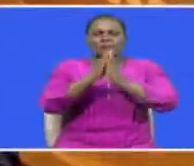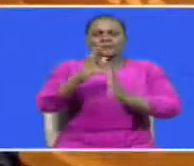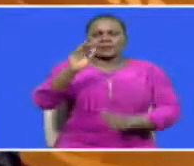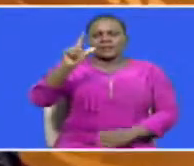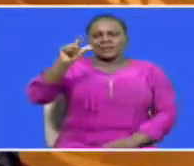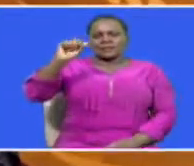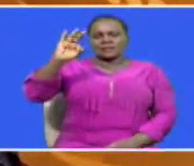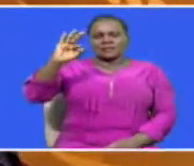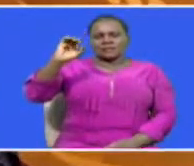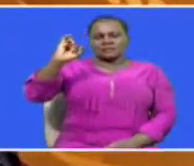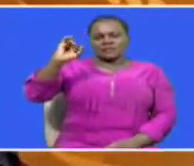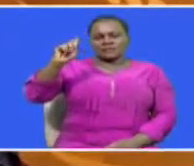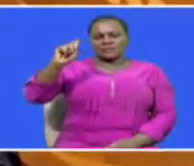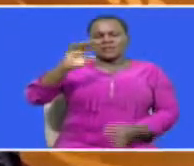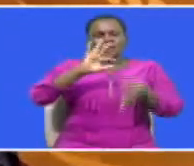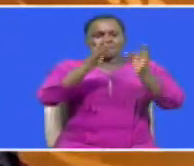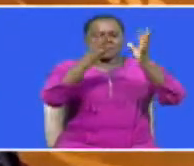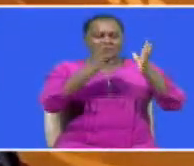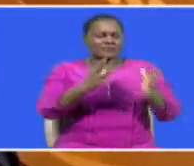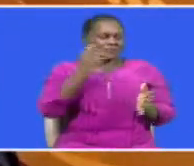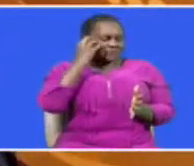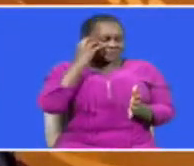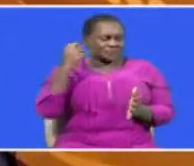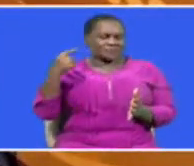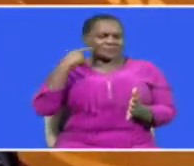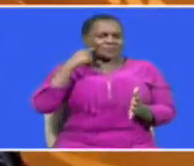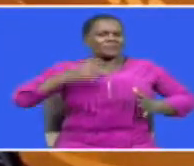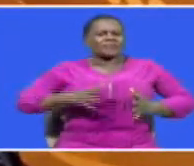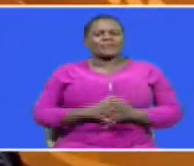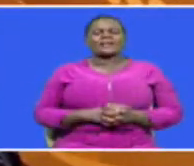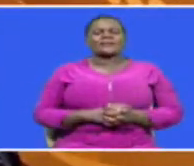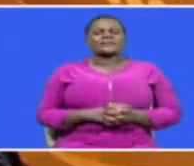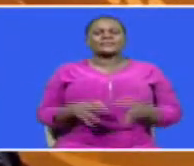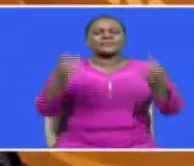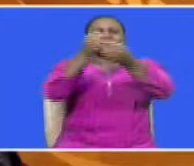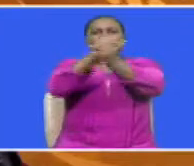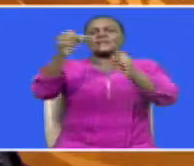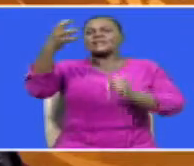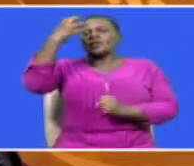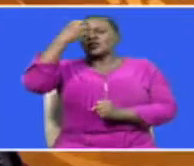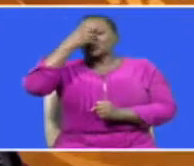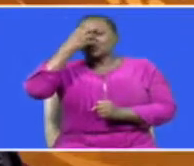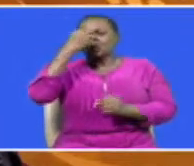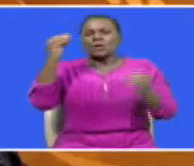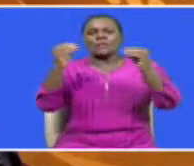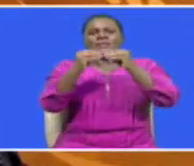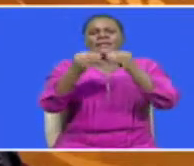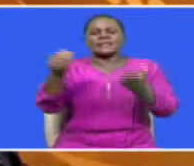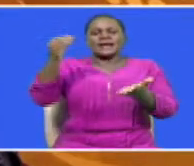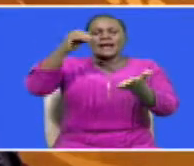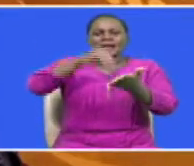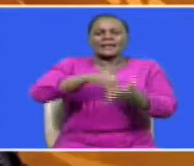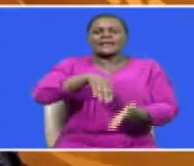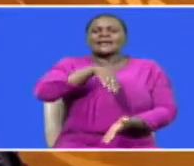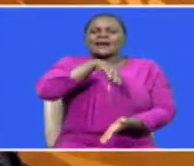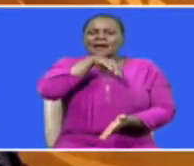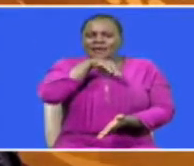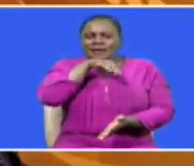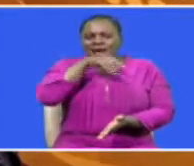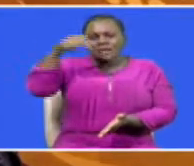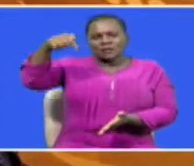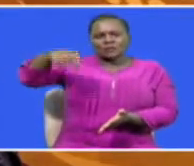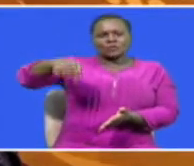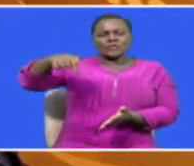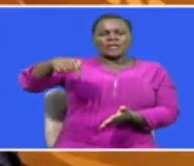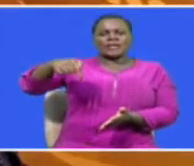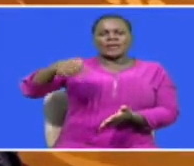Mimi ni Suleiman Yeri na mwenzangu Ishara ni Meresha Uwiti. Na Rais William Ruto amekutana tena na kinara wa Azimio la Umoja One Kenya